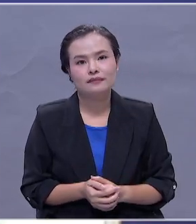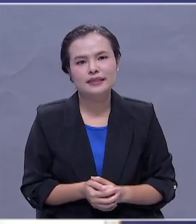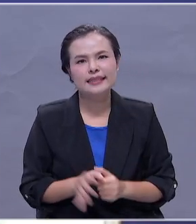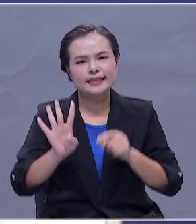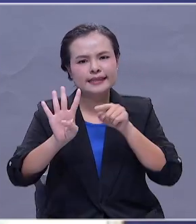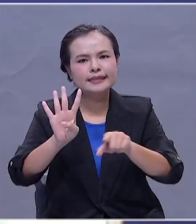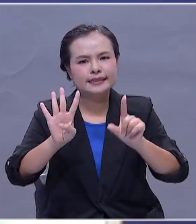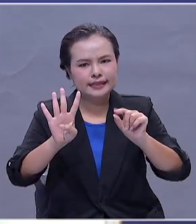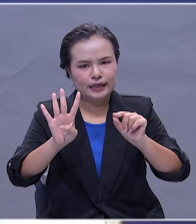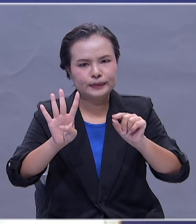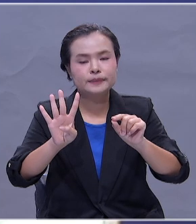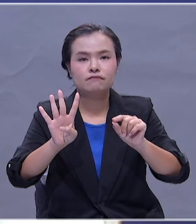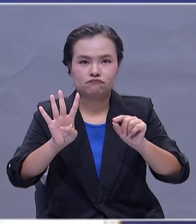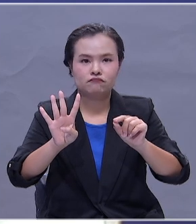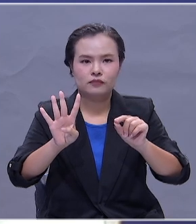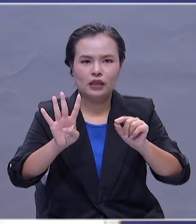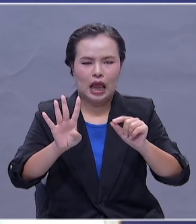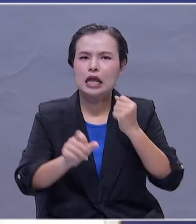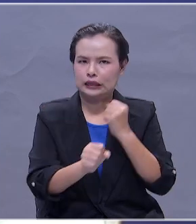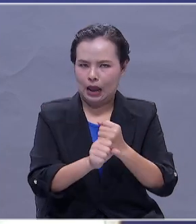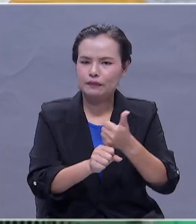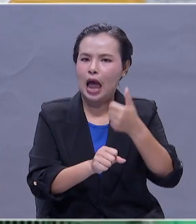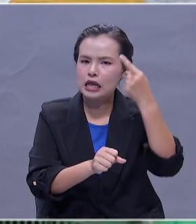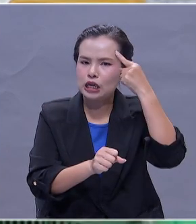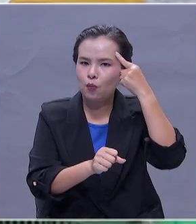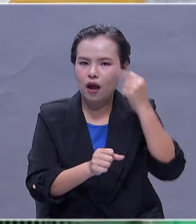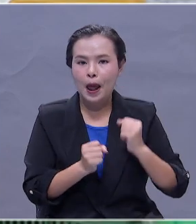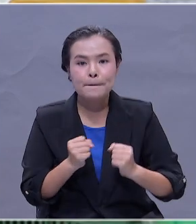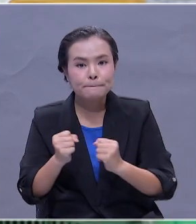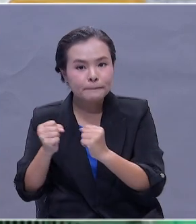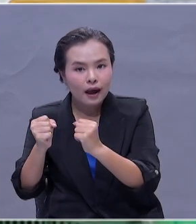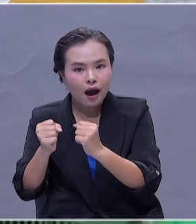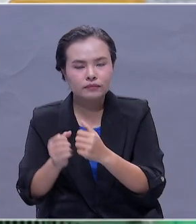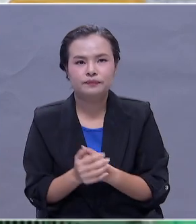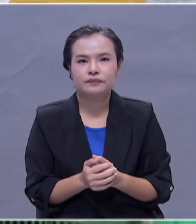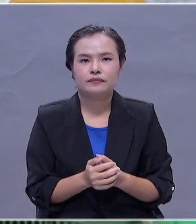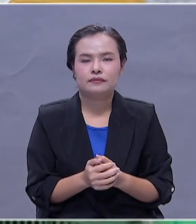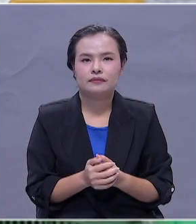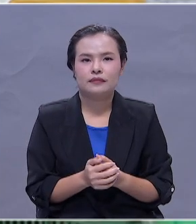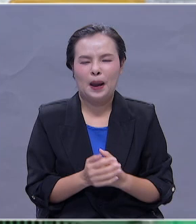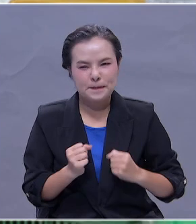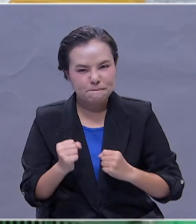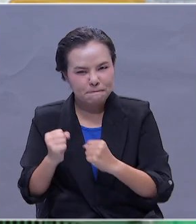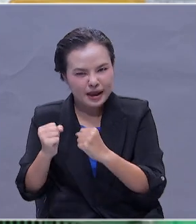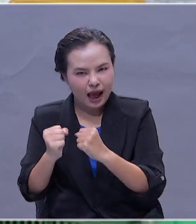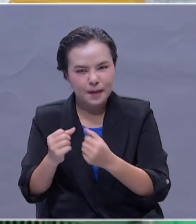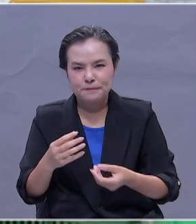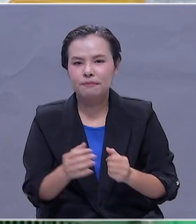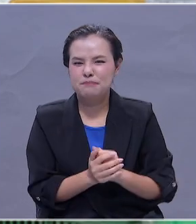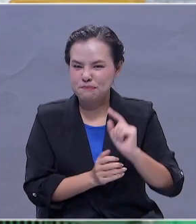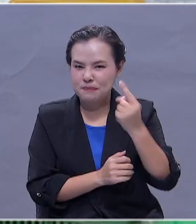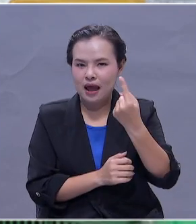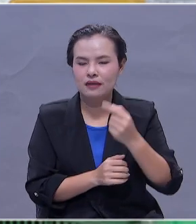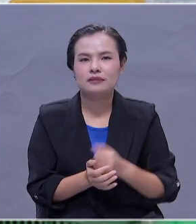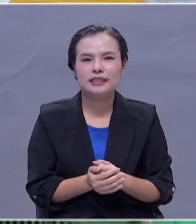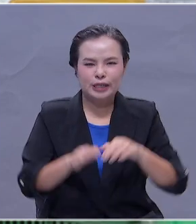บ2สตางค์ต่อหน่วยที่น่าจะเป็นไปได้แต่เดี๋ยวจะพยายามเพิ่มความพยายามไปให้อีกจะให้ลงไป